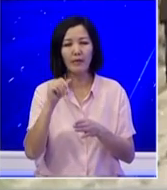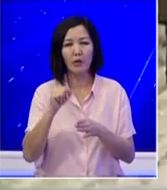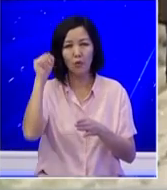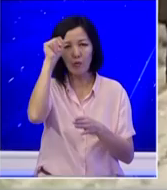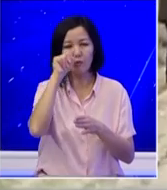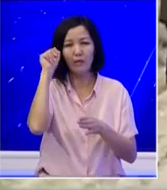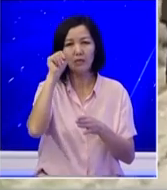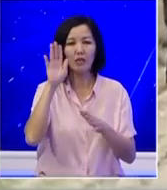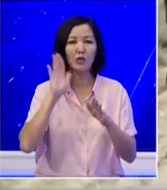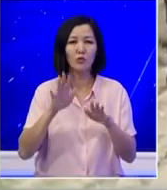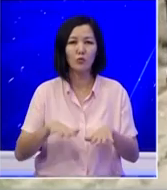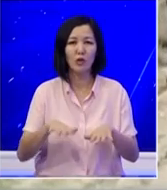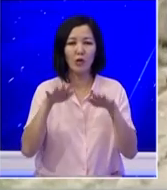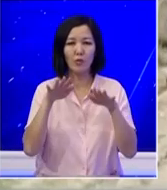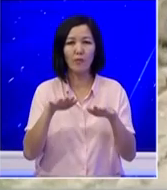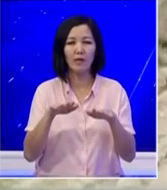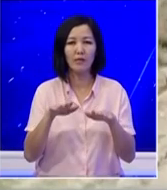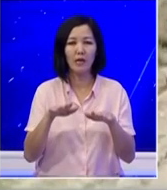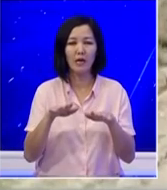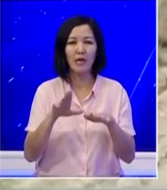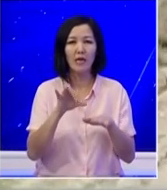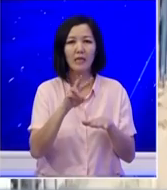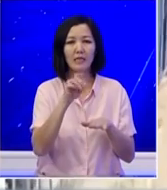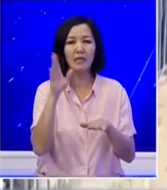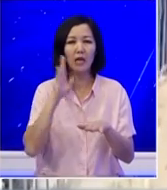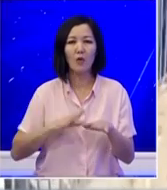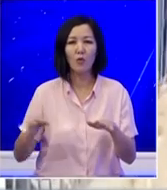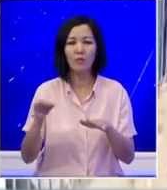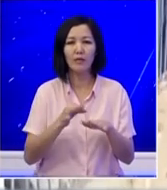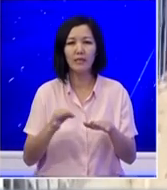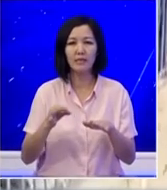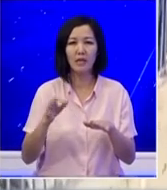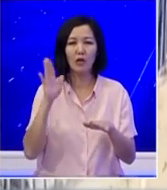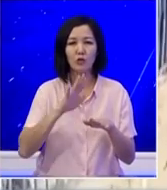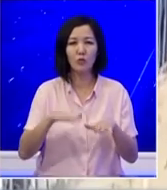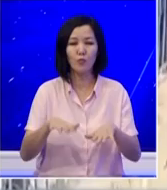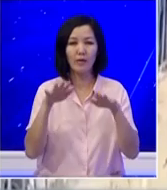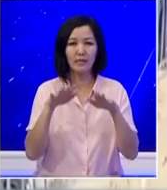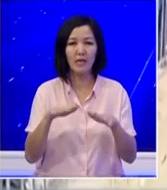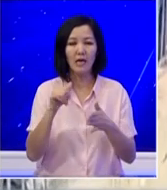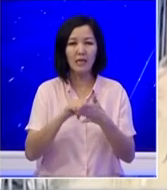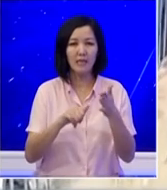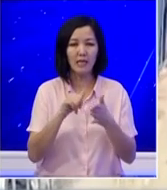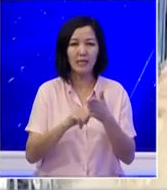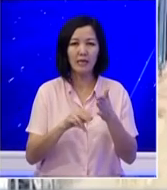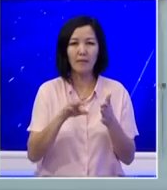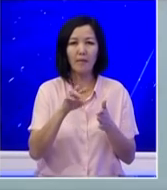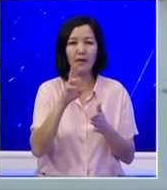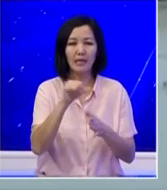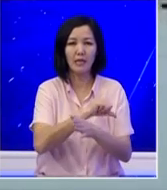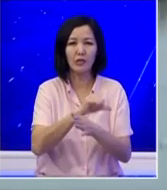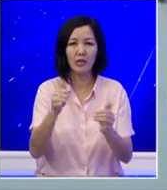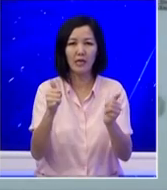бөгетін су шайып кетуіне байланысты Өзбекстанның Сырдария облысындағы елді мекенді су басқан. Мақтарал ауданында шекара